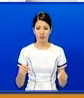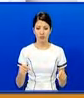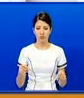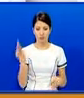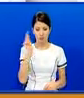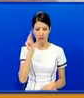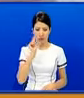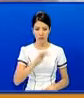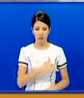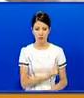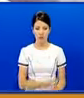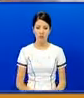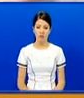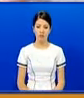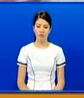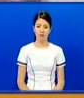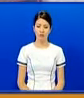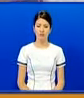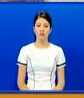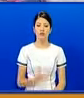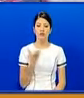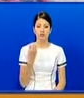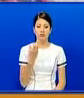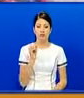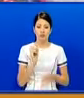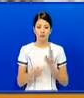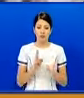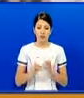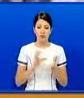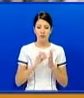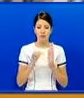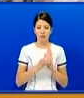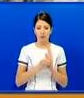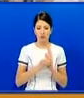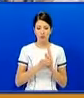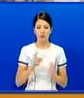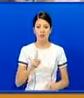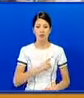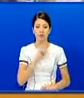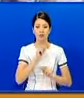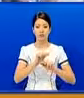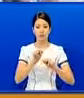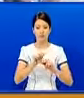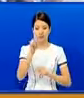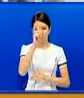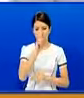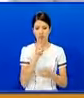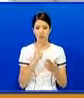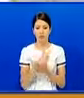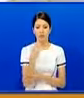үйренуге дайынмын. Алайда аспаздық студиясының ережесіне сәйкес шеберлік дәрістердің жүргізілуі айына 2 рет